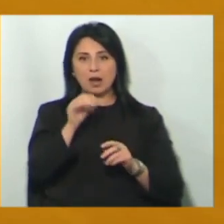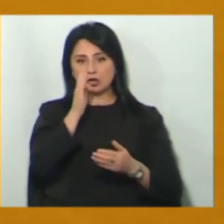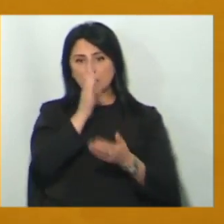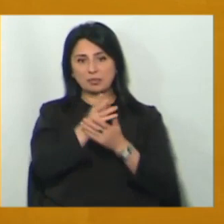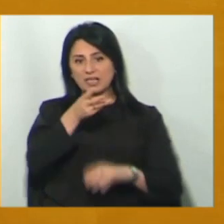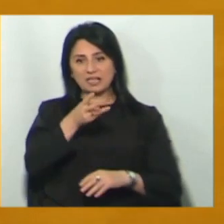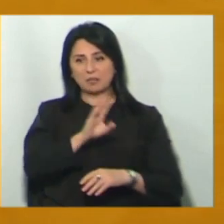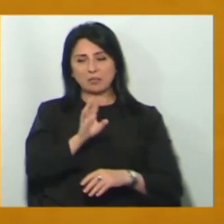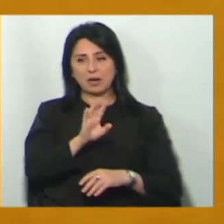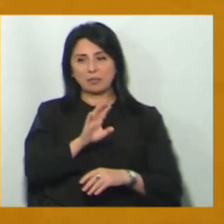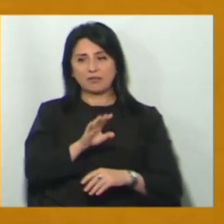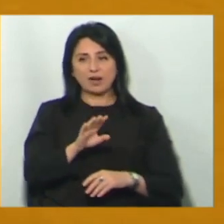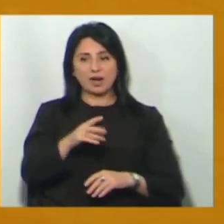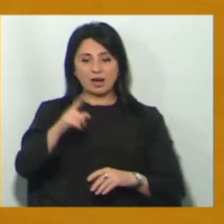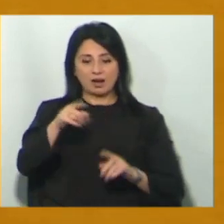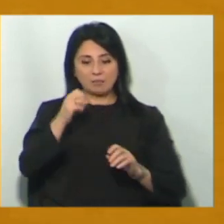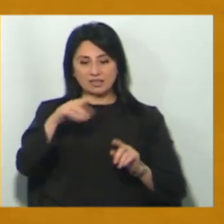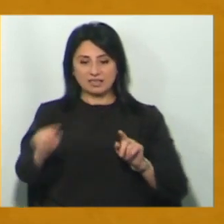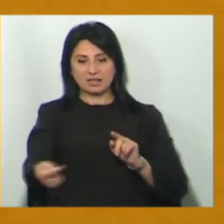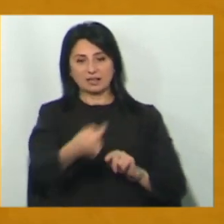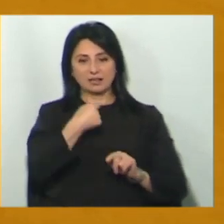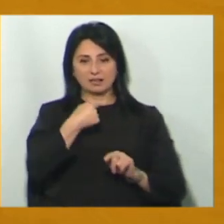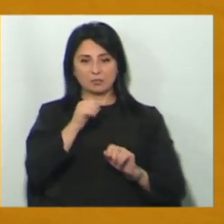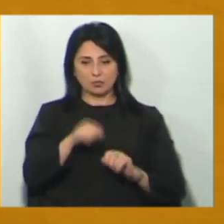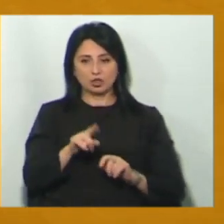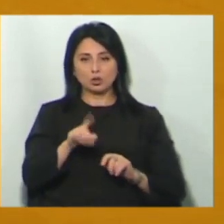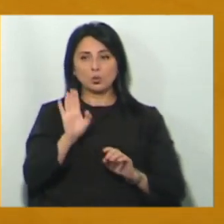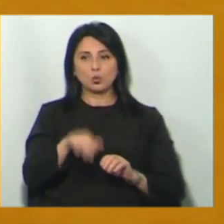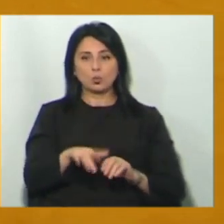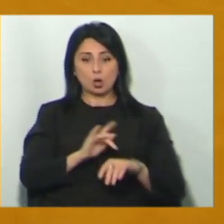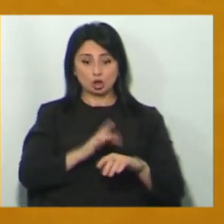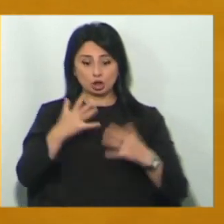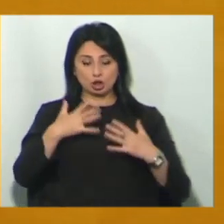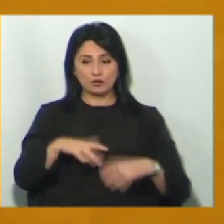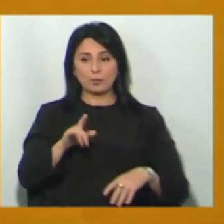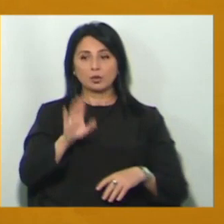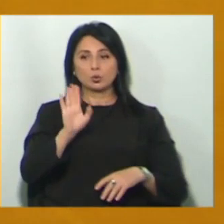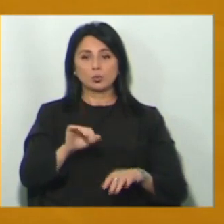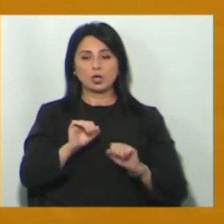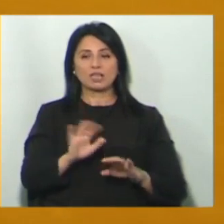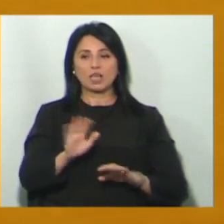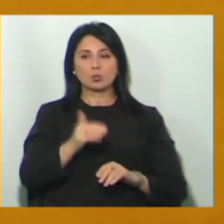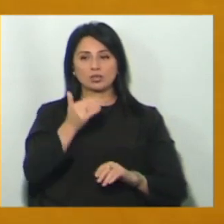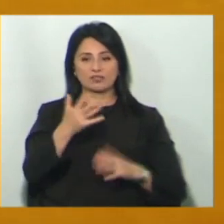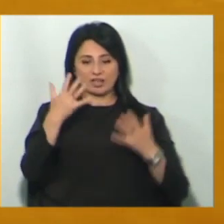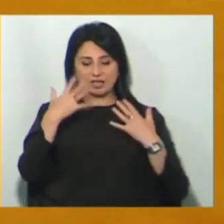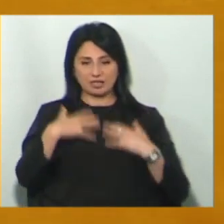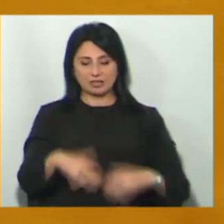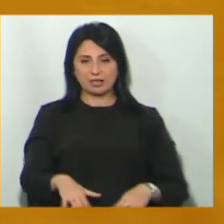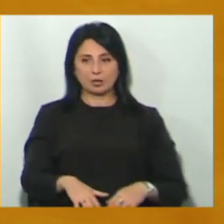პირდაპირი არამედ არეკლილი მზის სხივები რაც უფრო შიშველია მით უფრო დაუცველია თქვენი